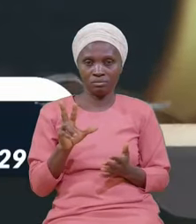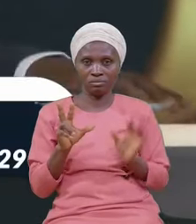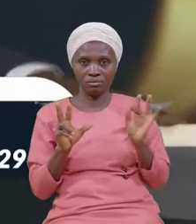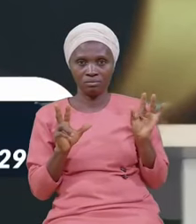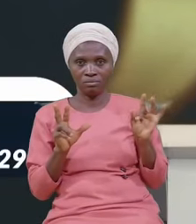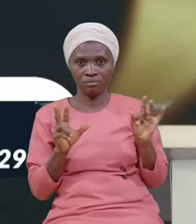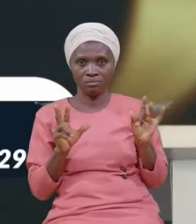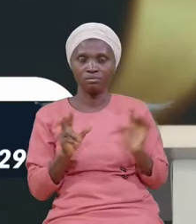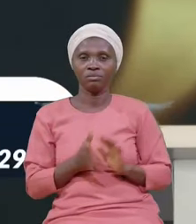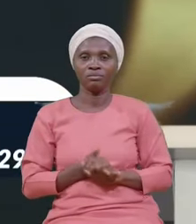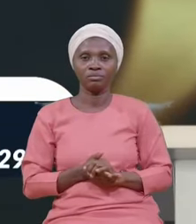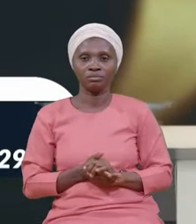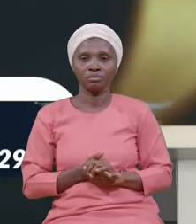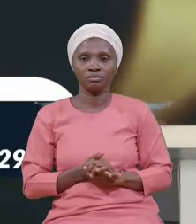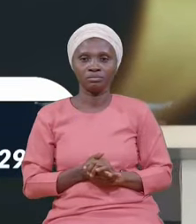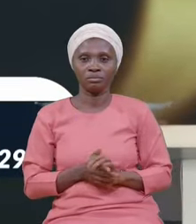verset 18.